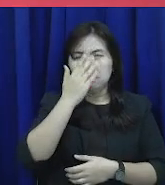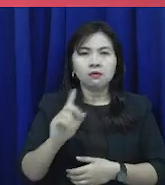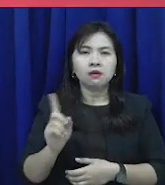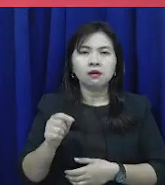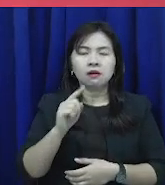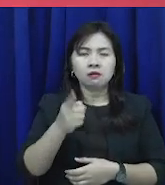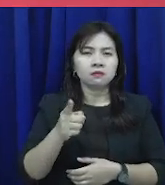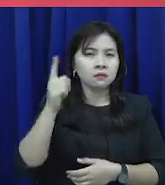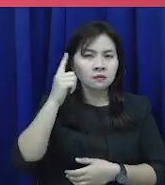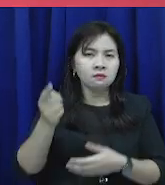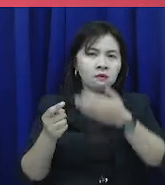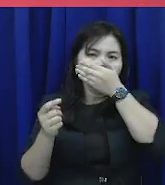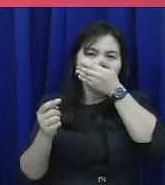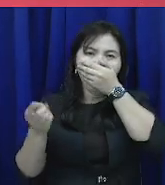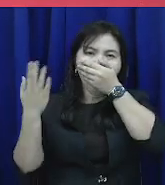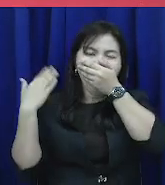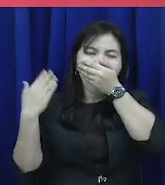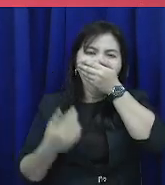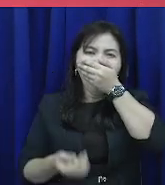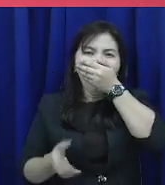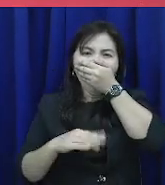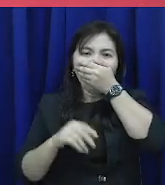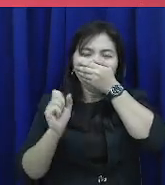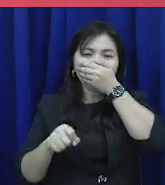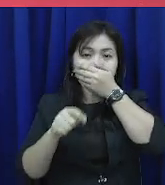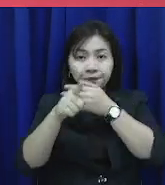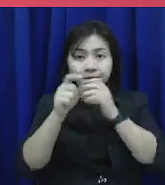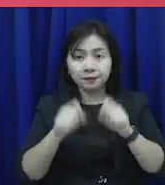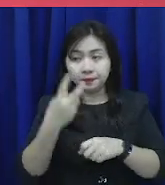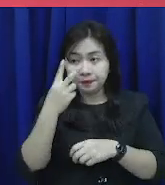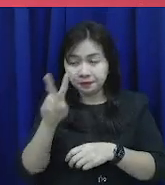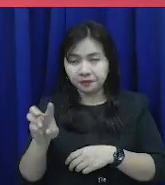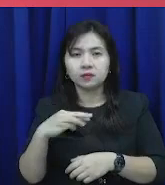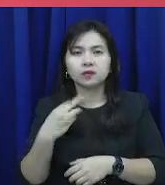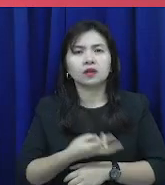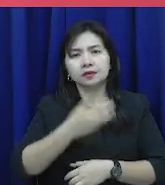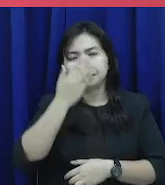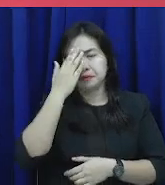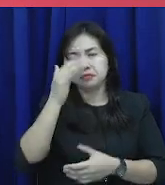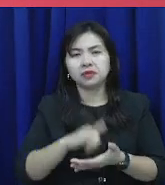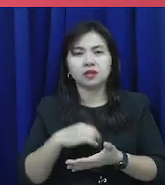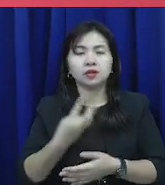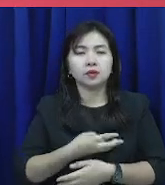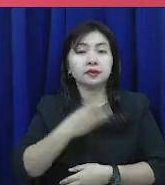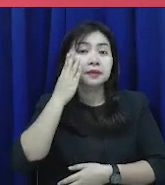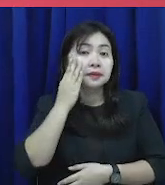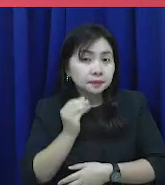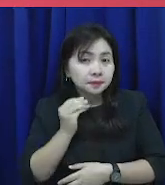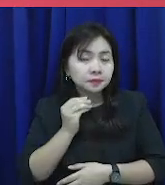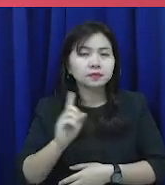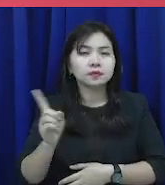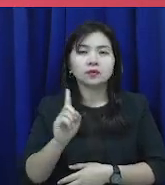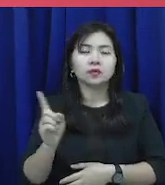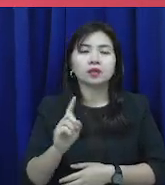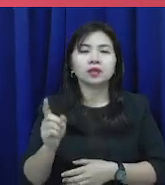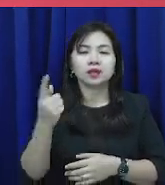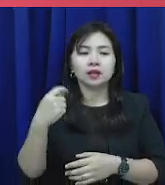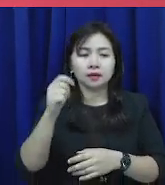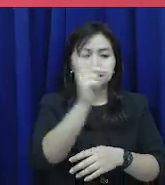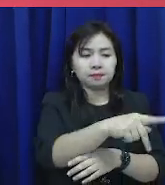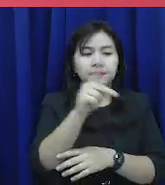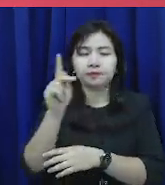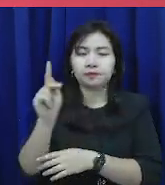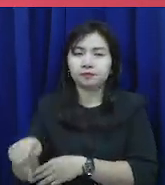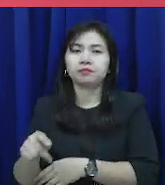maganda yung breaching last night makikita po natin akala natin na i-experience natin yung ginagawa ng swer na